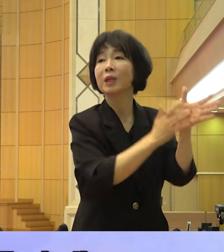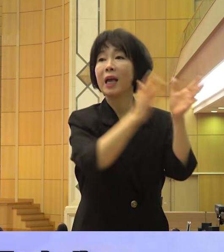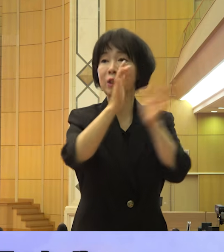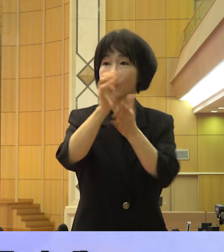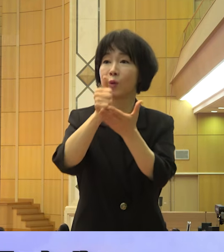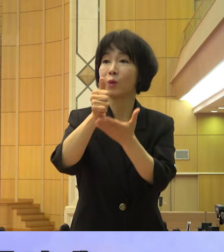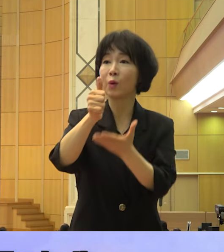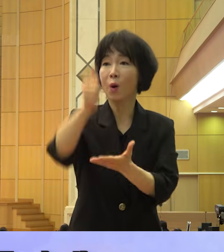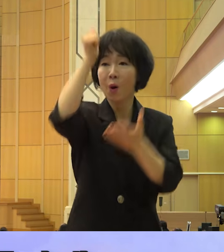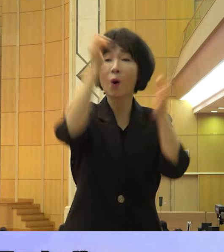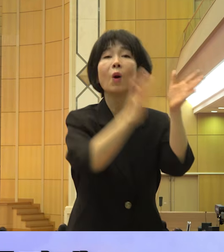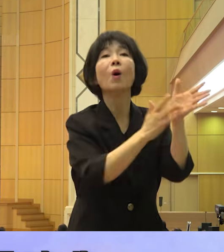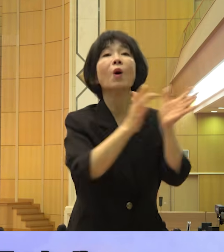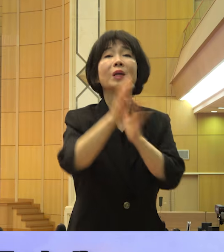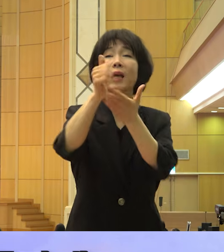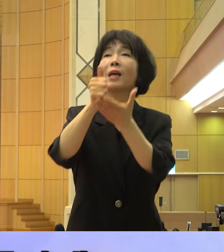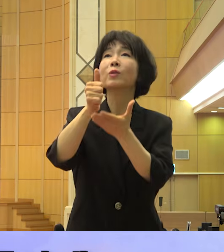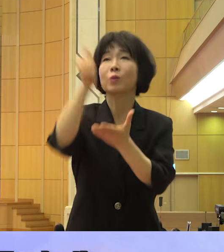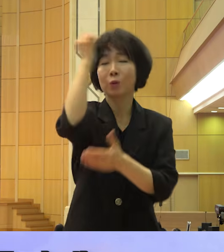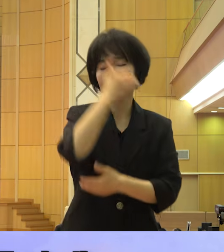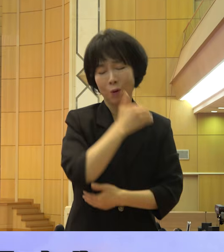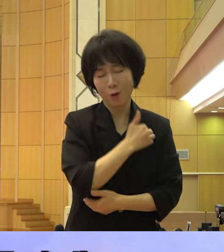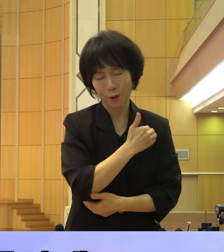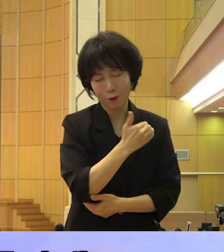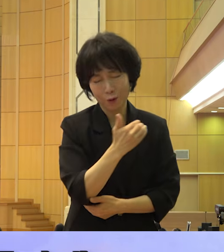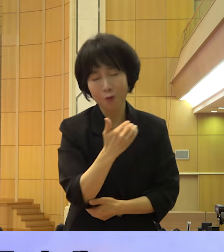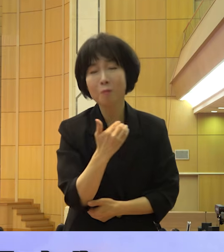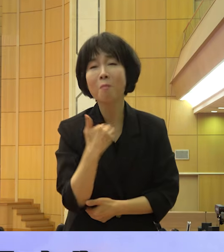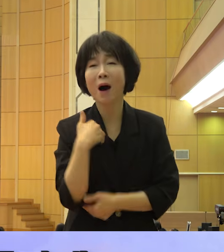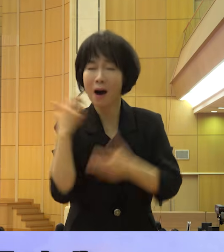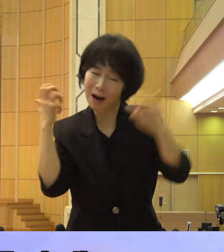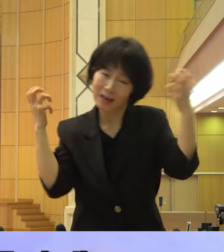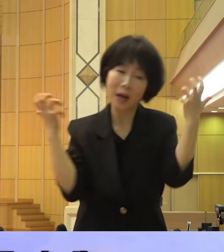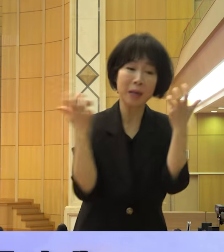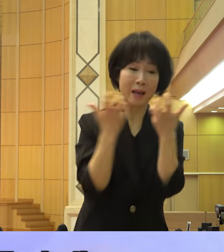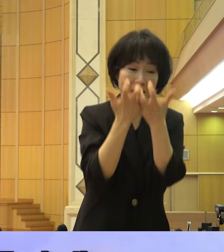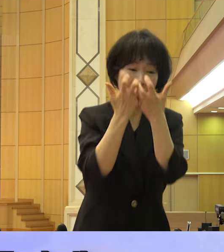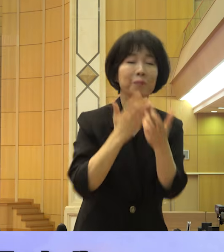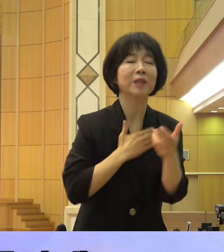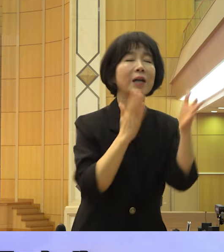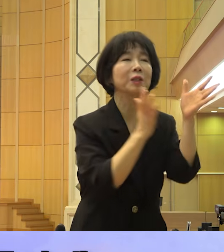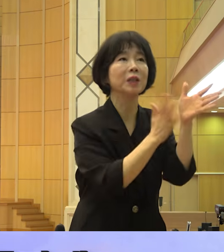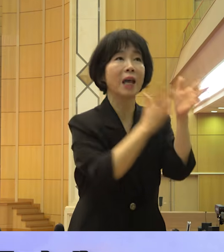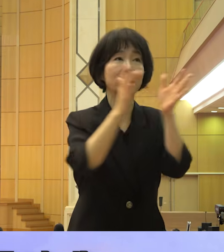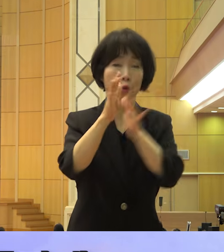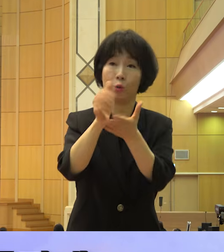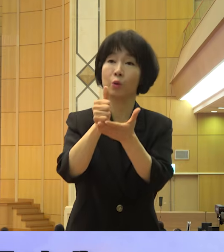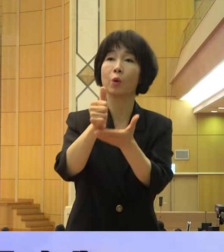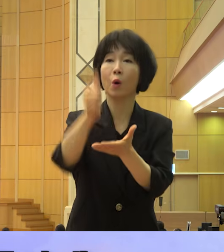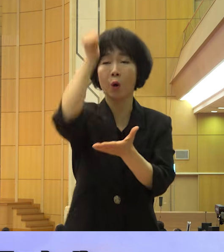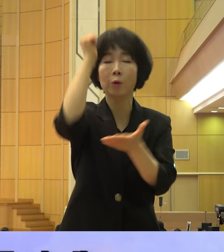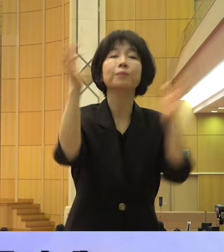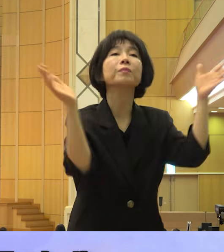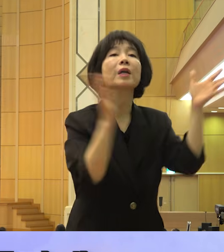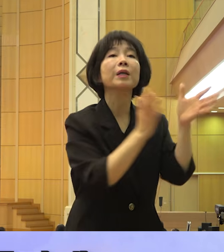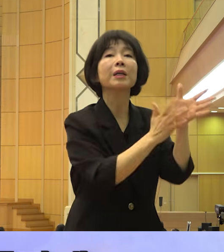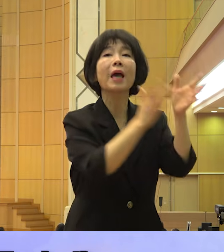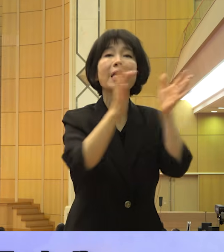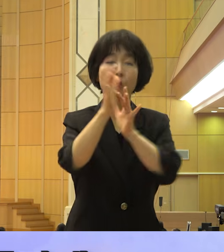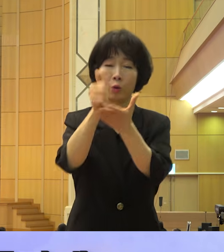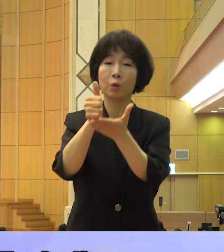예수로, 예수로, 예수로 충만하네. 난